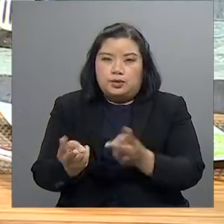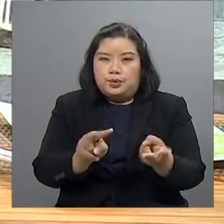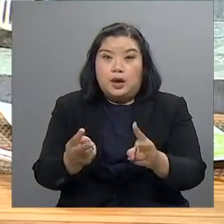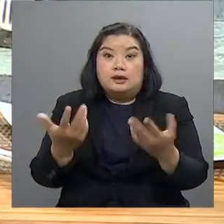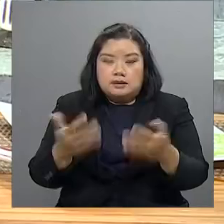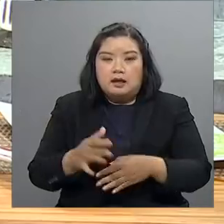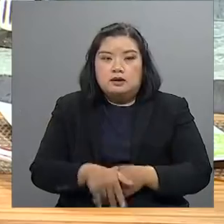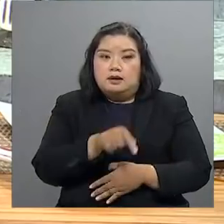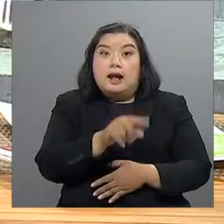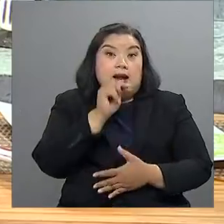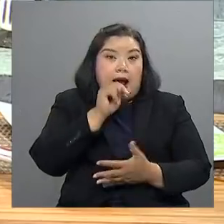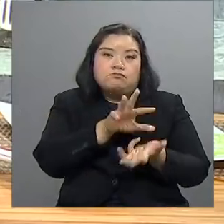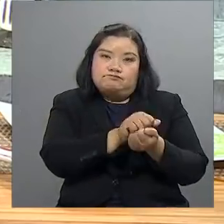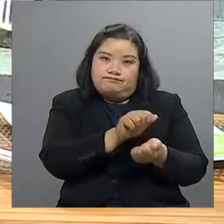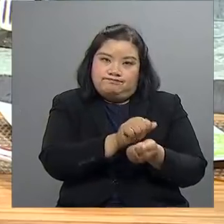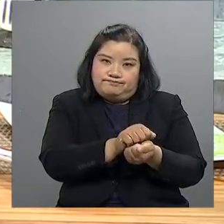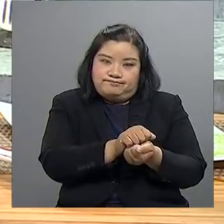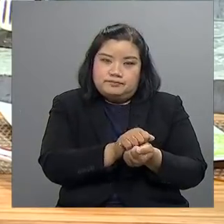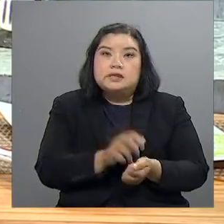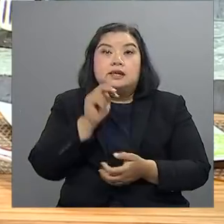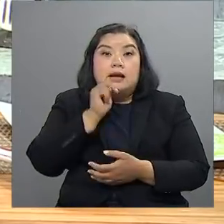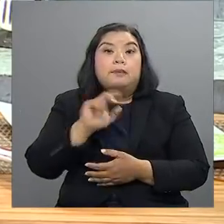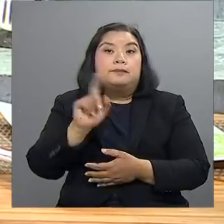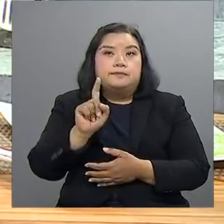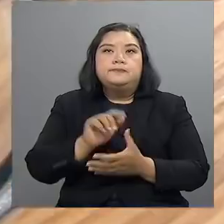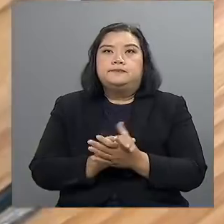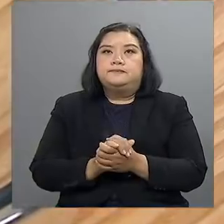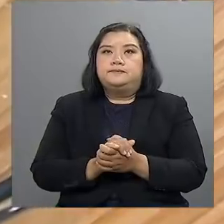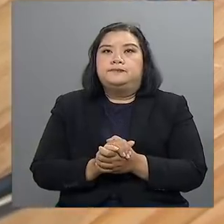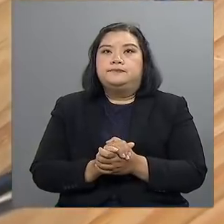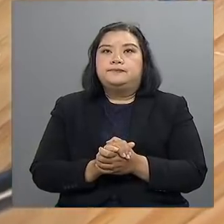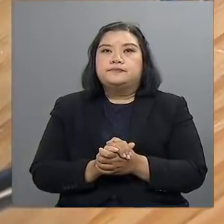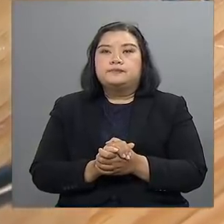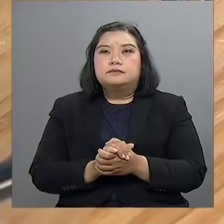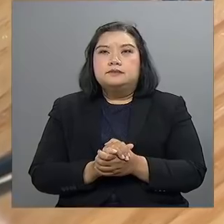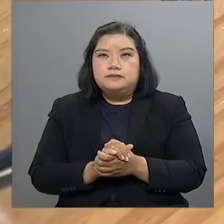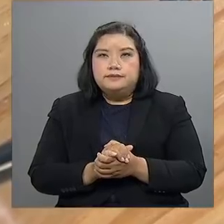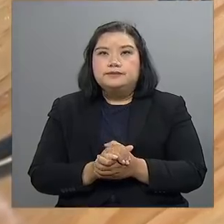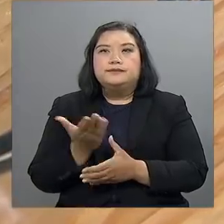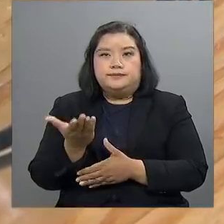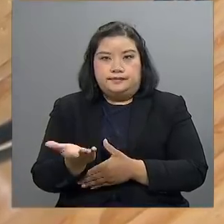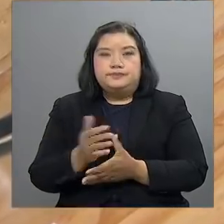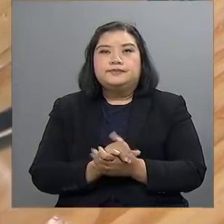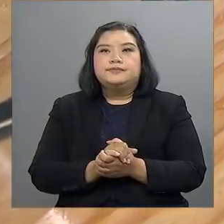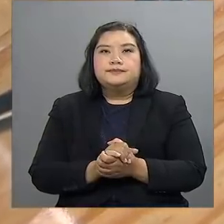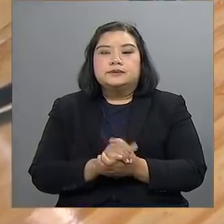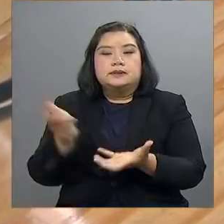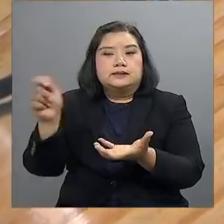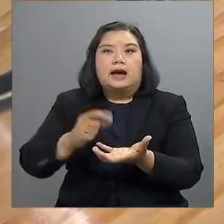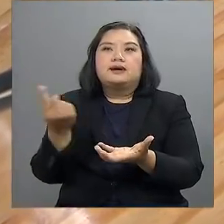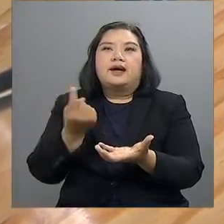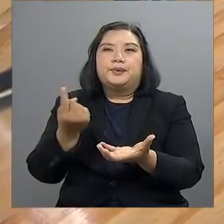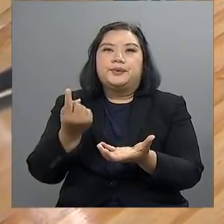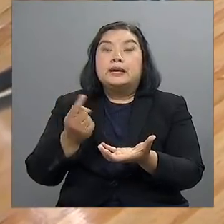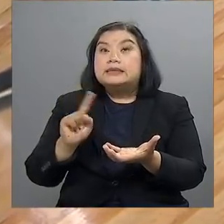ค่ะวิธีทำน้ำยำนะคะก็คือให้ใช้น้ำพริกเผาค่ะประมาณ1ช้อนโต๊ะนะคะตรงส่วนที่เป็นน้ำมันเราไม่ต้องตัก